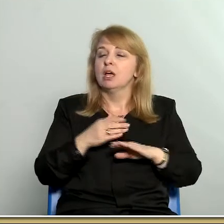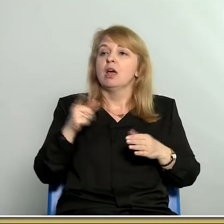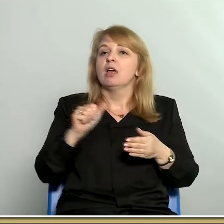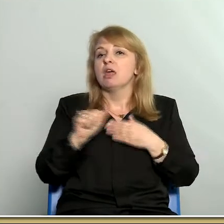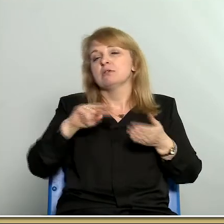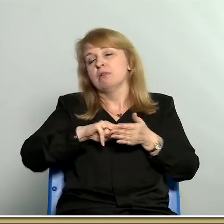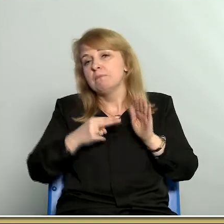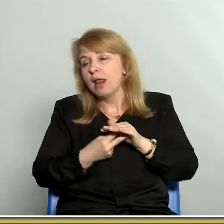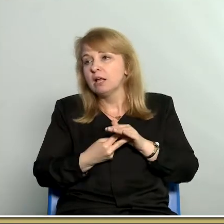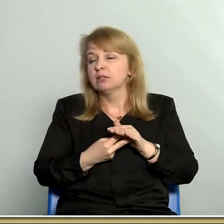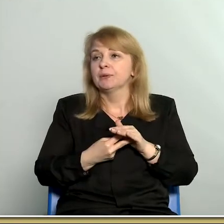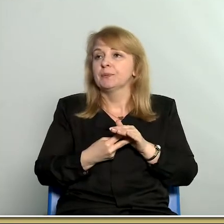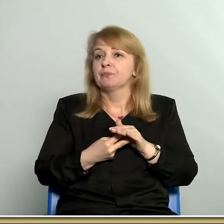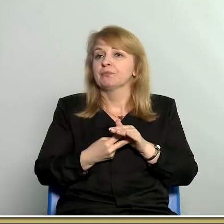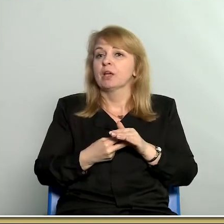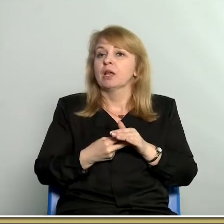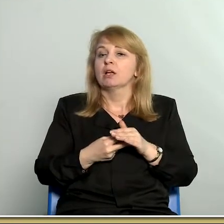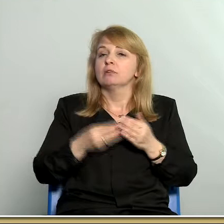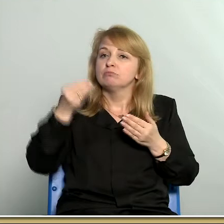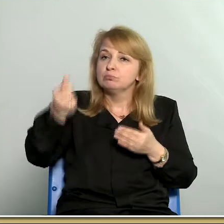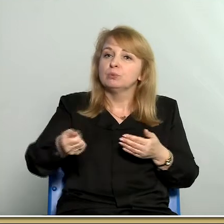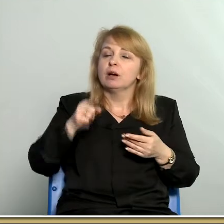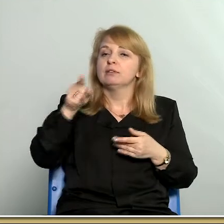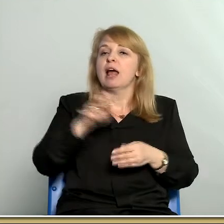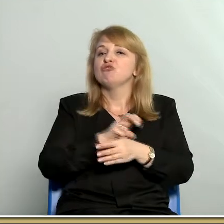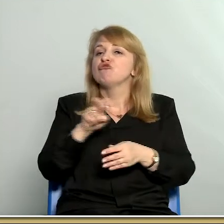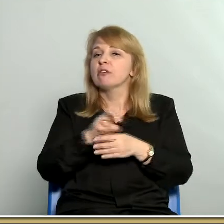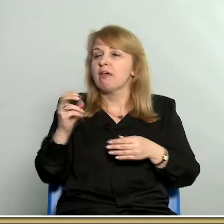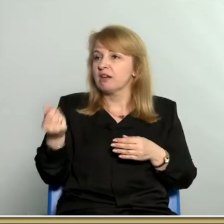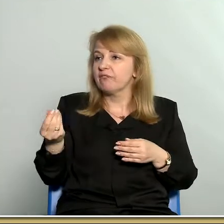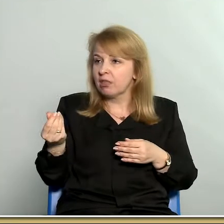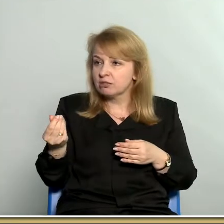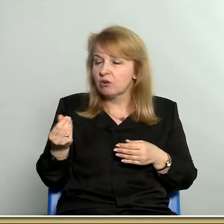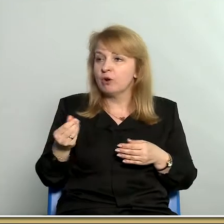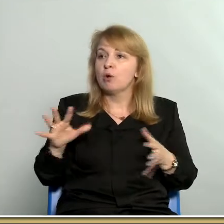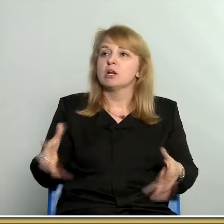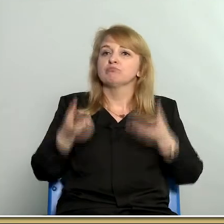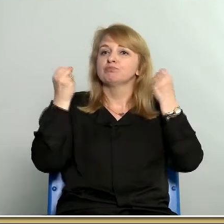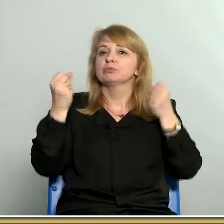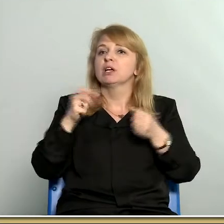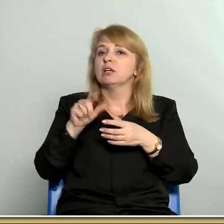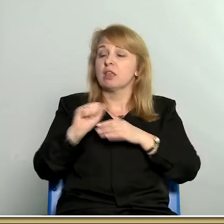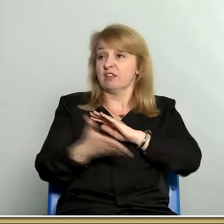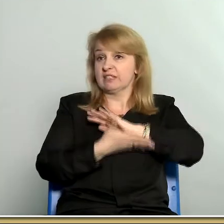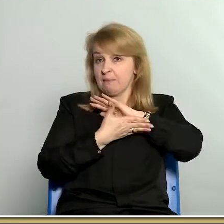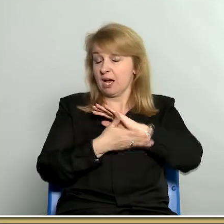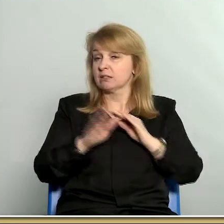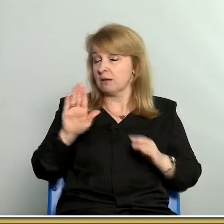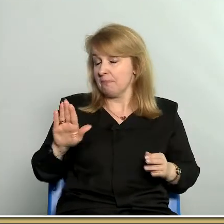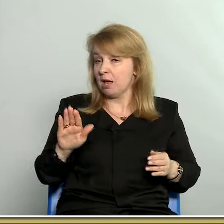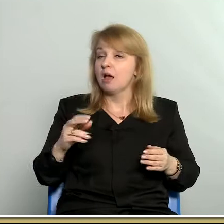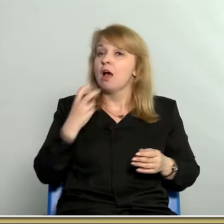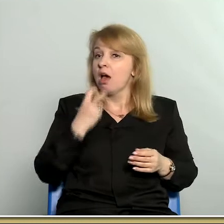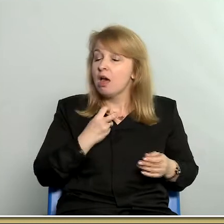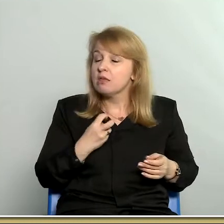jest plan założyliśmy tak, przeznaczyć na inżynierię finansową. Tam, gdzie mamy wsparcie powstawania